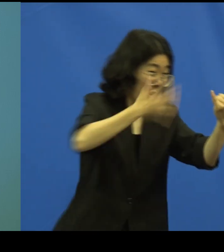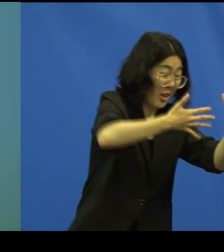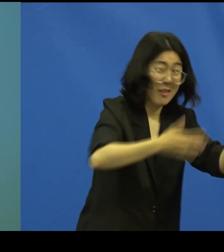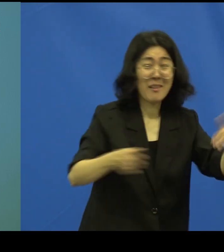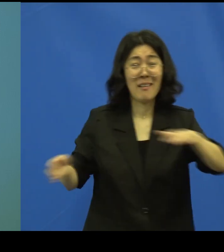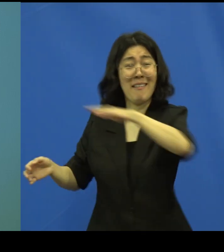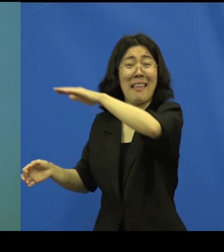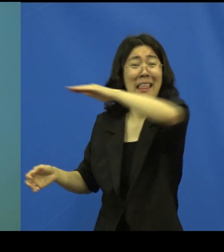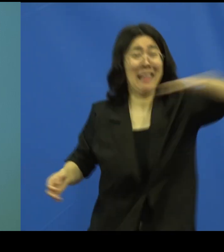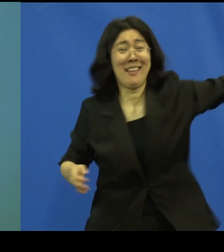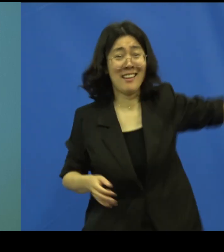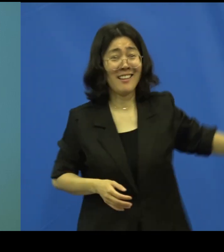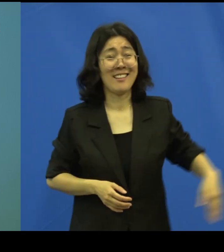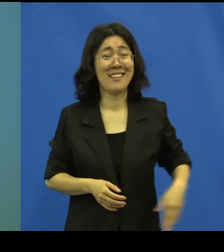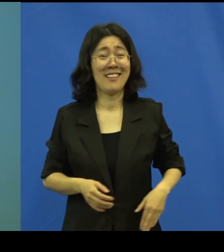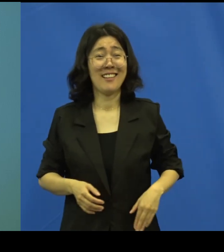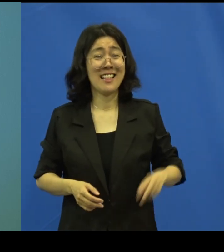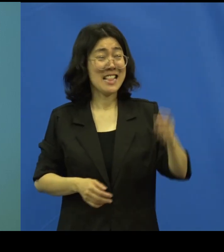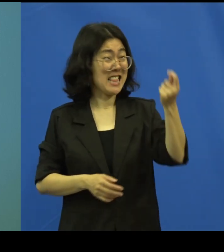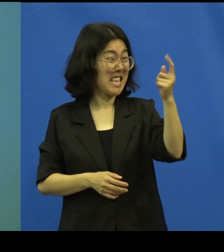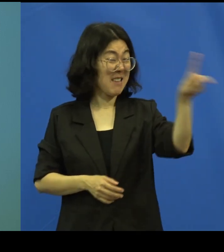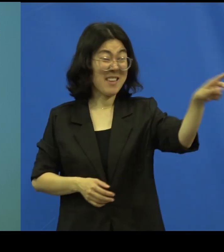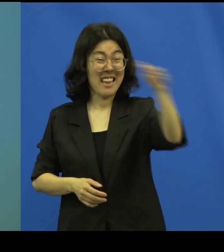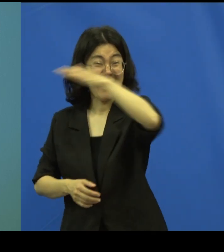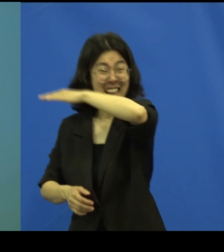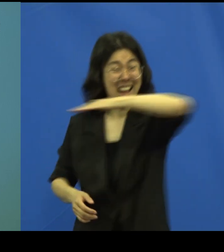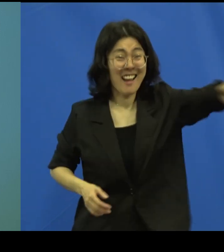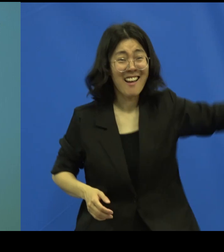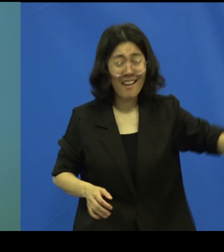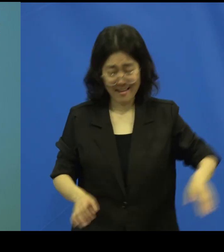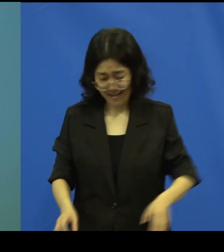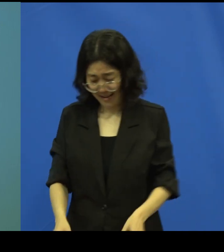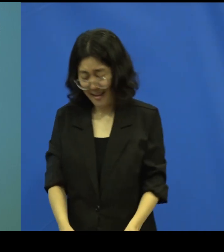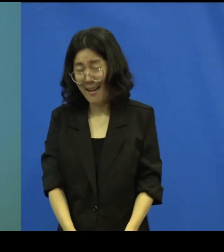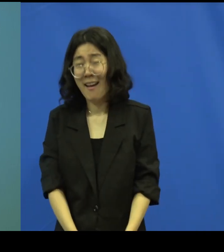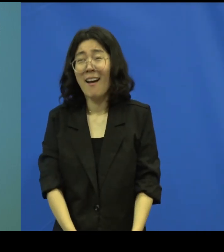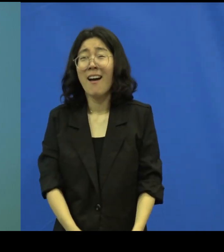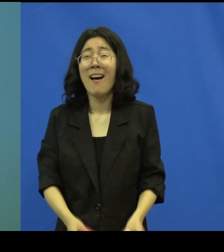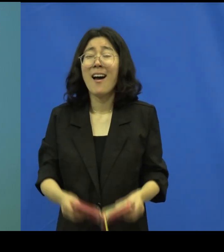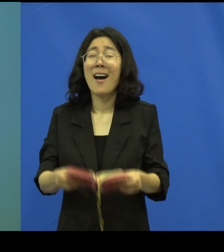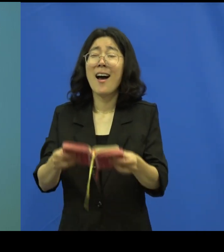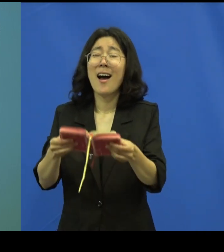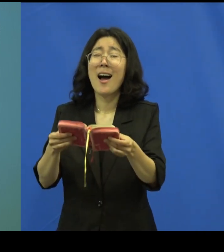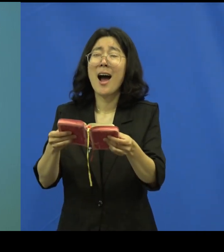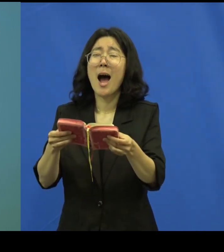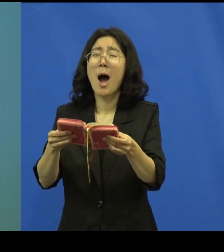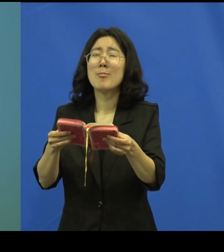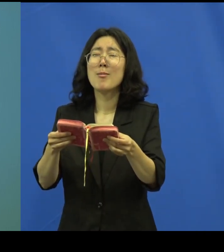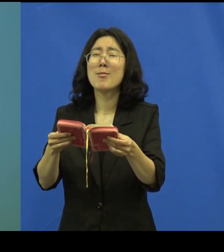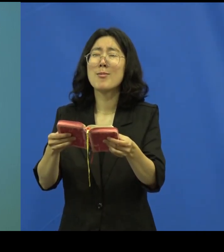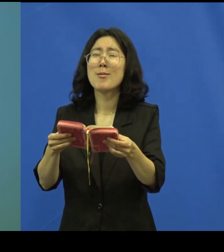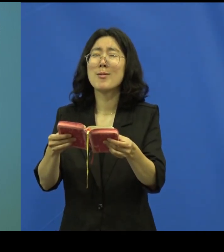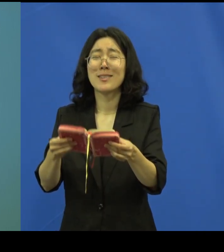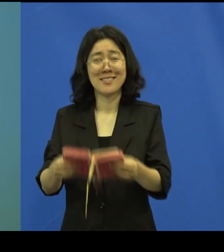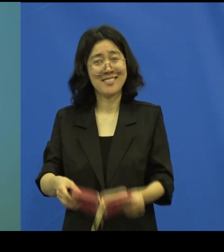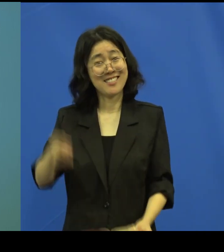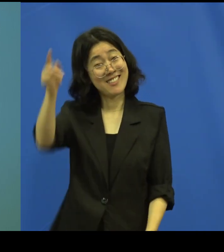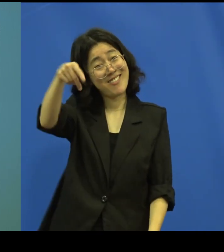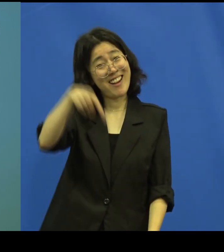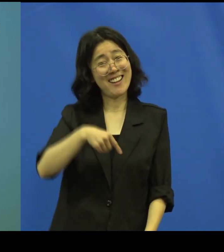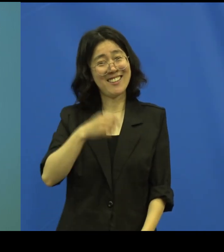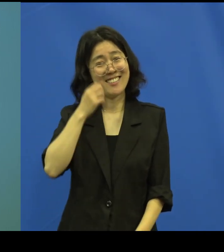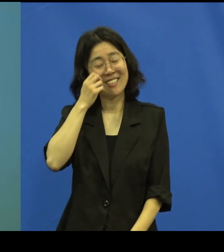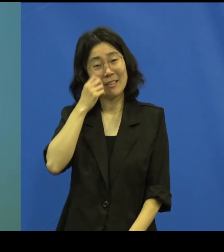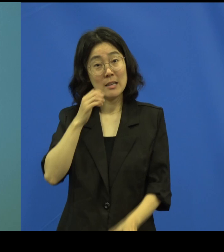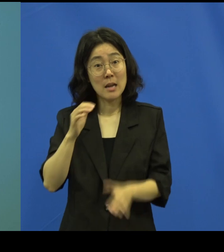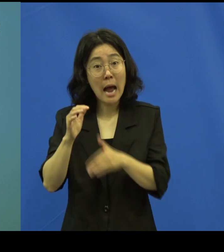아니야. 성경은 어려운 책이 아니야. 우리의 지식으로 되는 게 아니야. 어린 아이라도 성경을